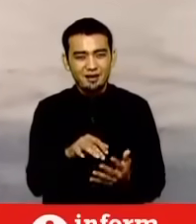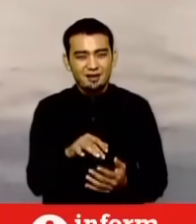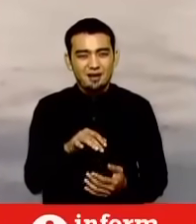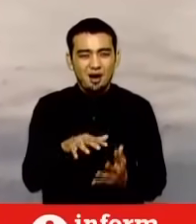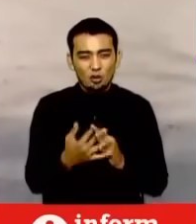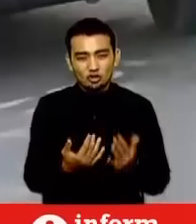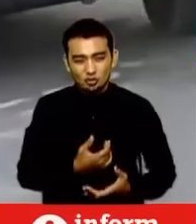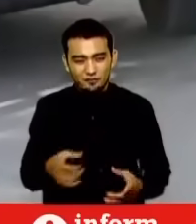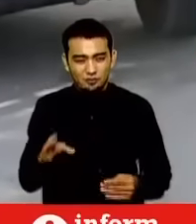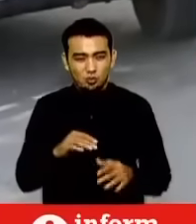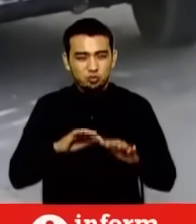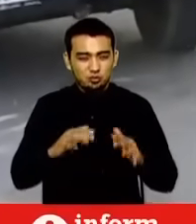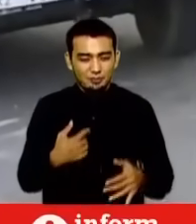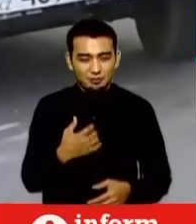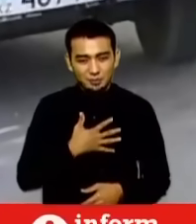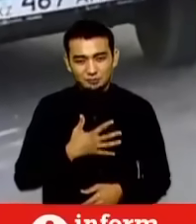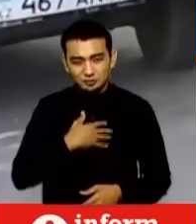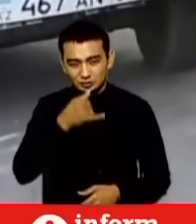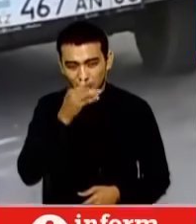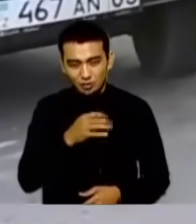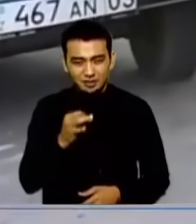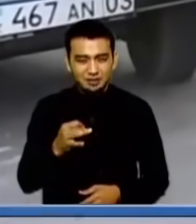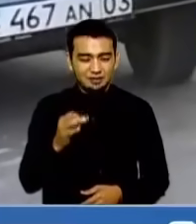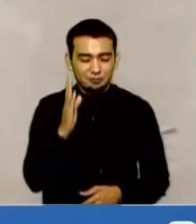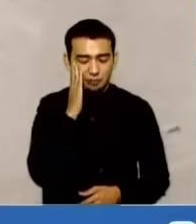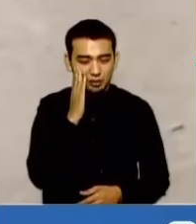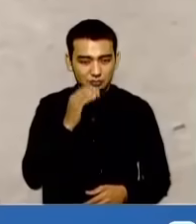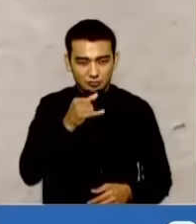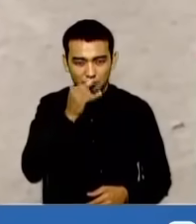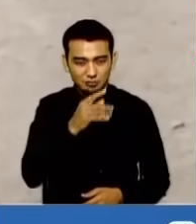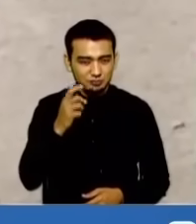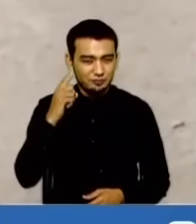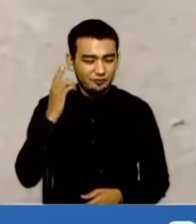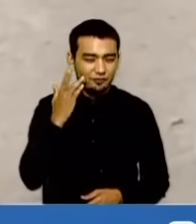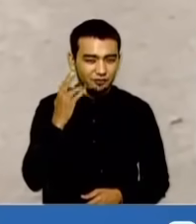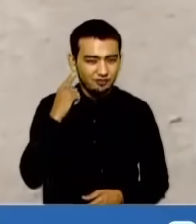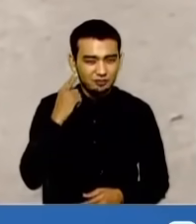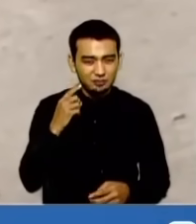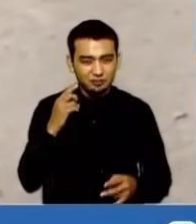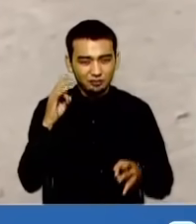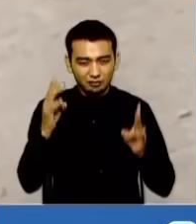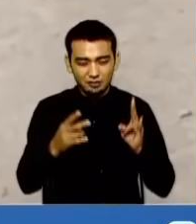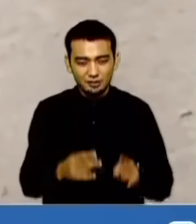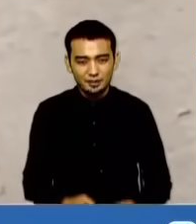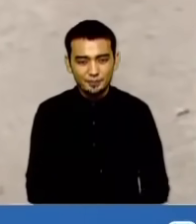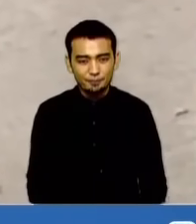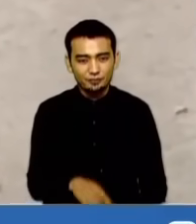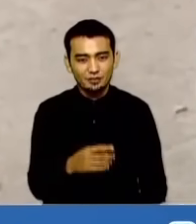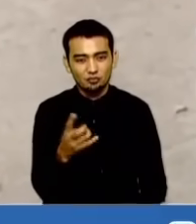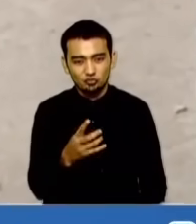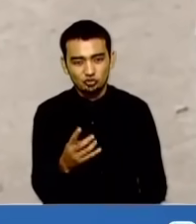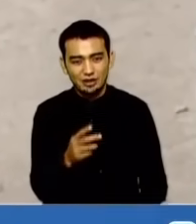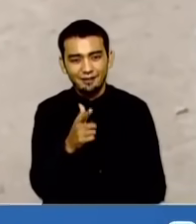әбден шаршаған халық тынысымыз тарылып, тынышымыз кетті дейді. Приходили к такому мнению, что надо ставить арки.